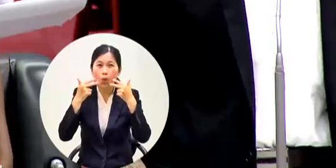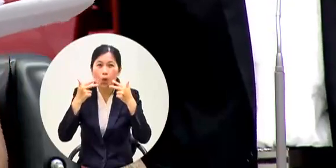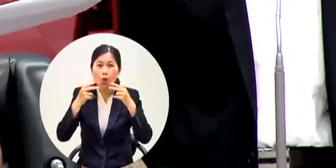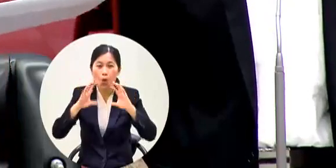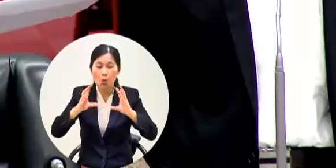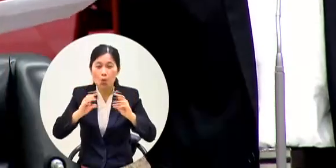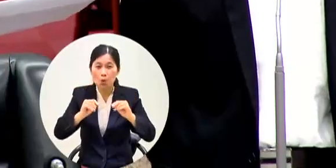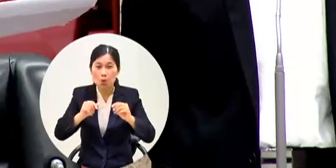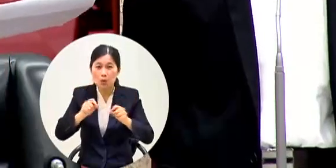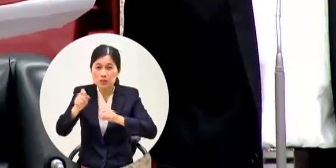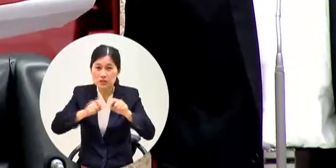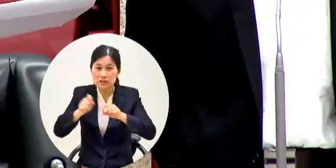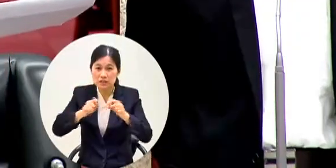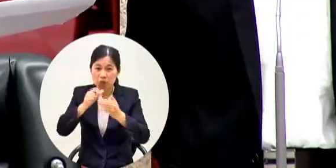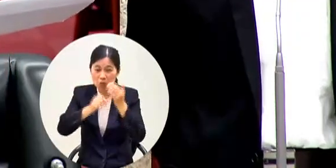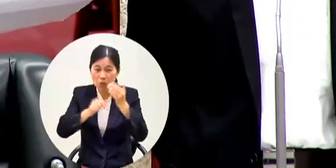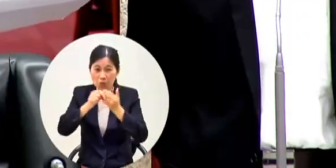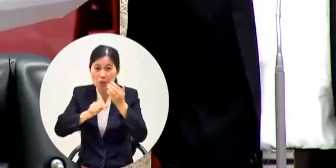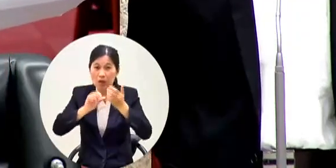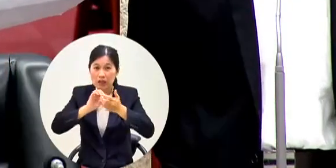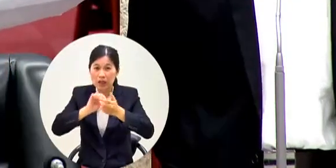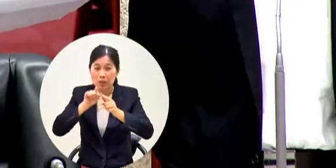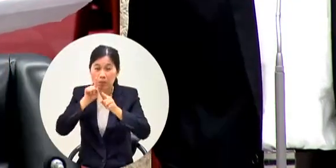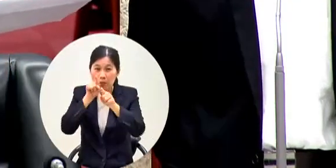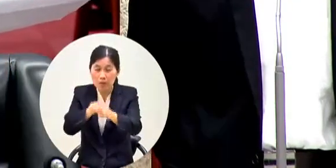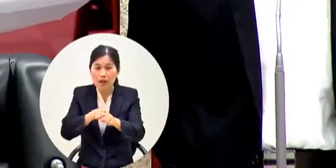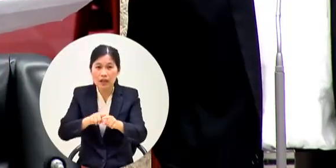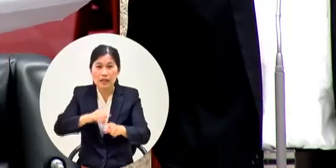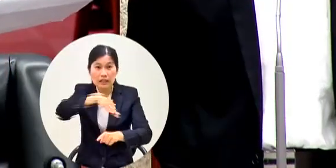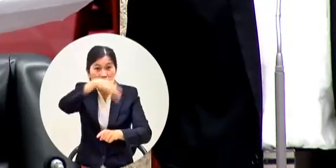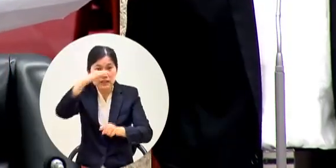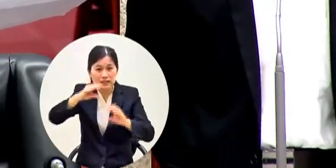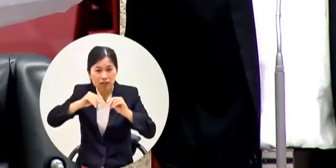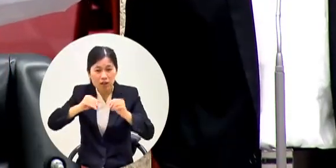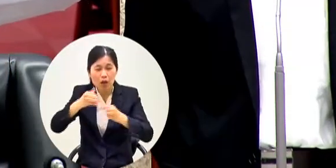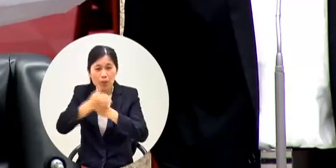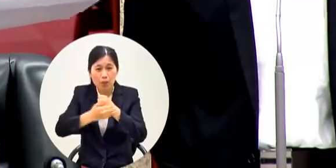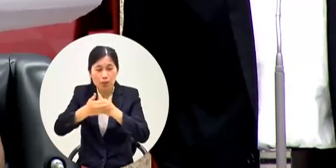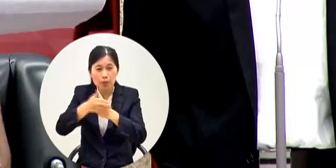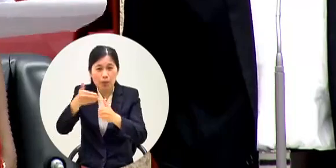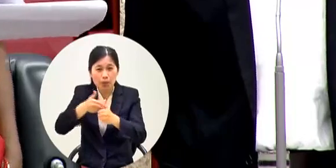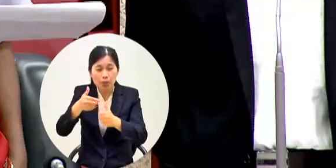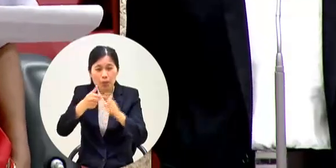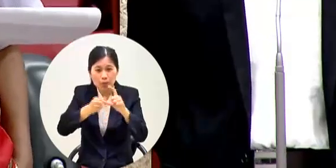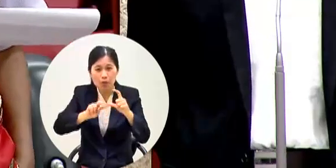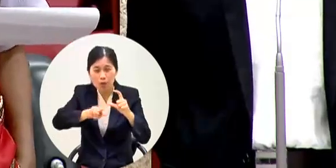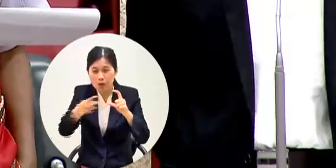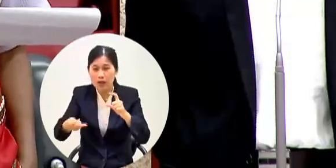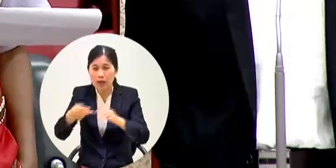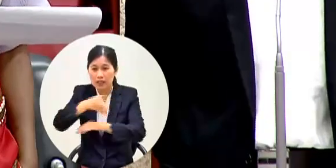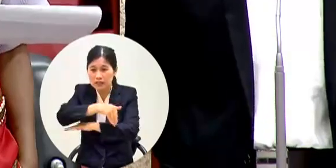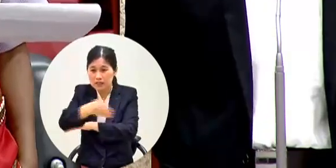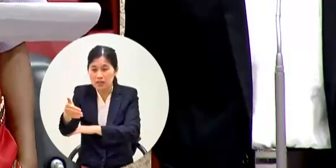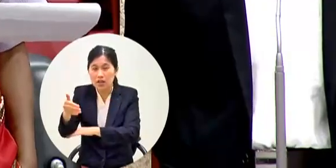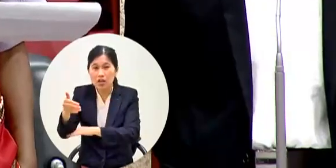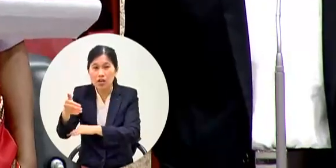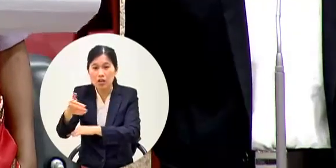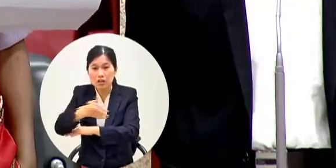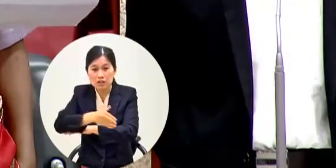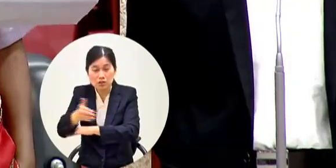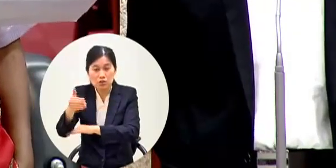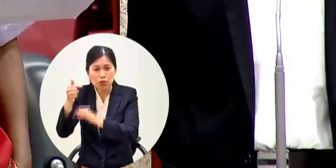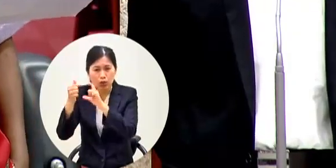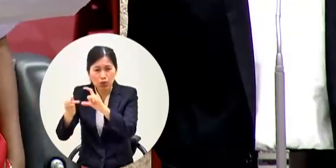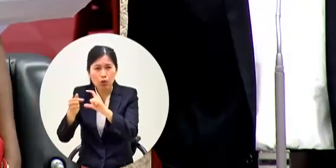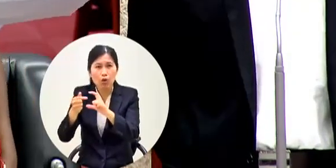们在私底下获悉的一个执行状况。我大概就这样回答了哈、哦。在